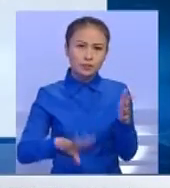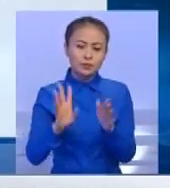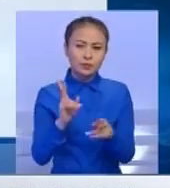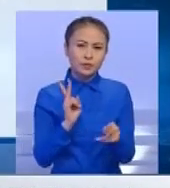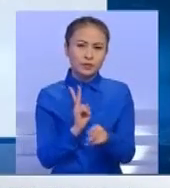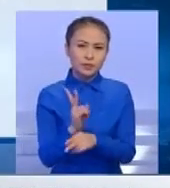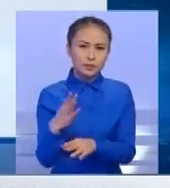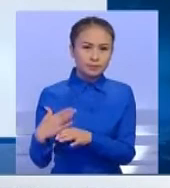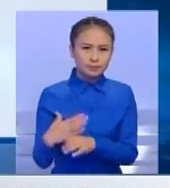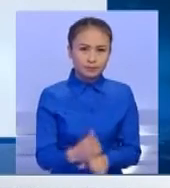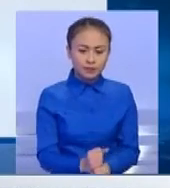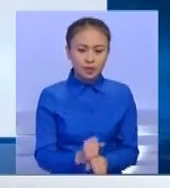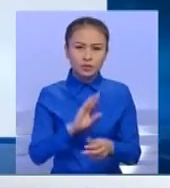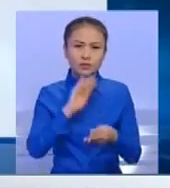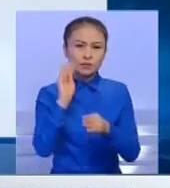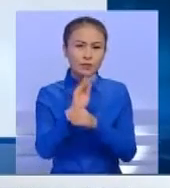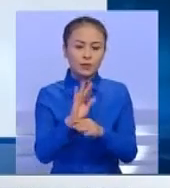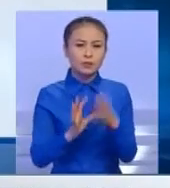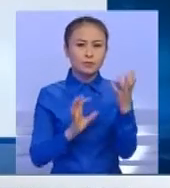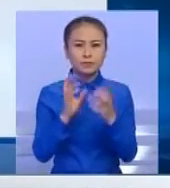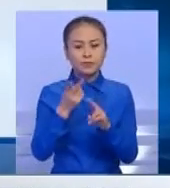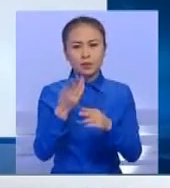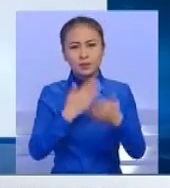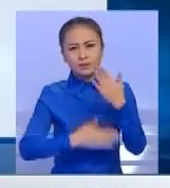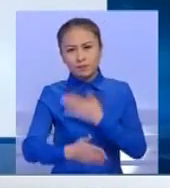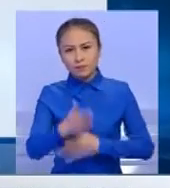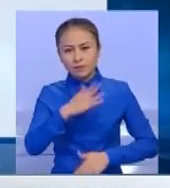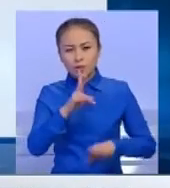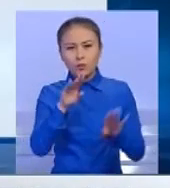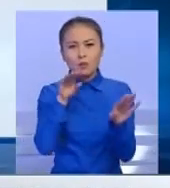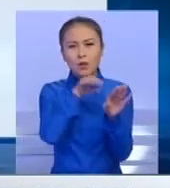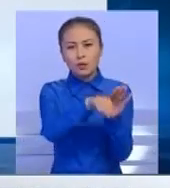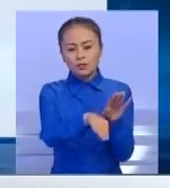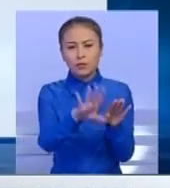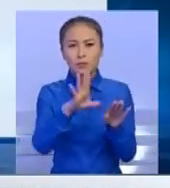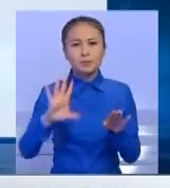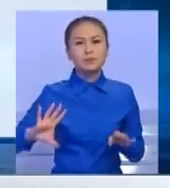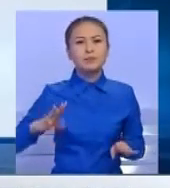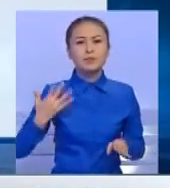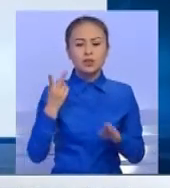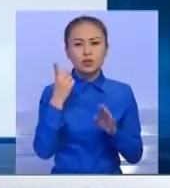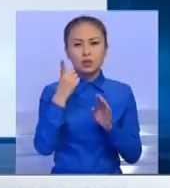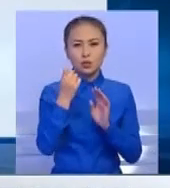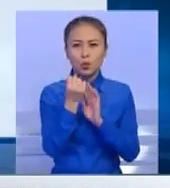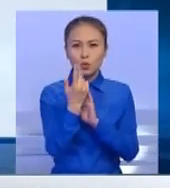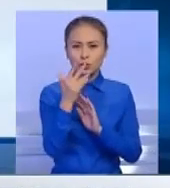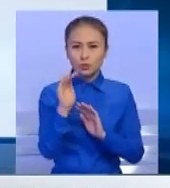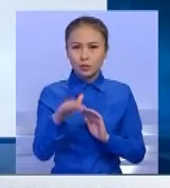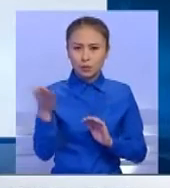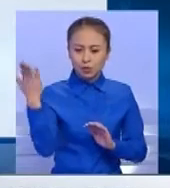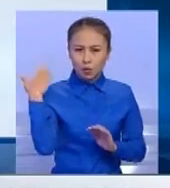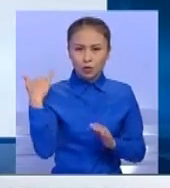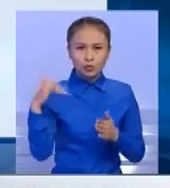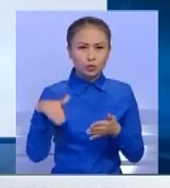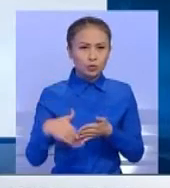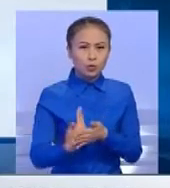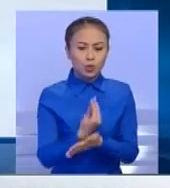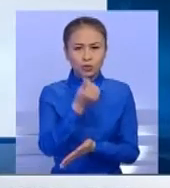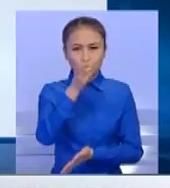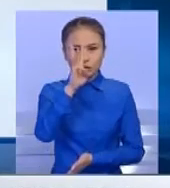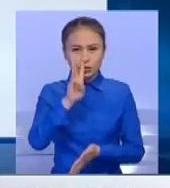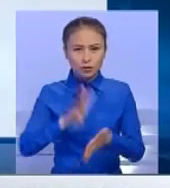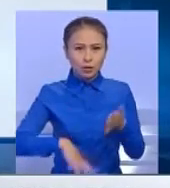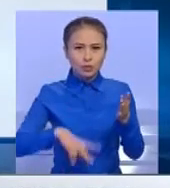екі есе қысқарды. Ал темір тұлпарын мүгедектердің тұрағына қойғандар бұрын 113 мың теңге төлесе, жаңа заңда айыппұл